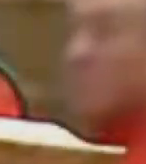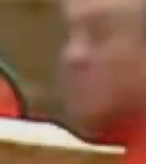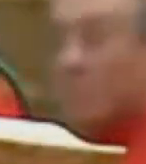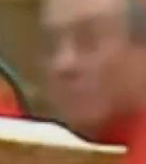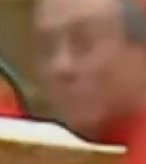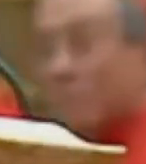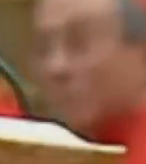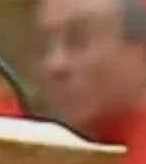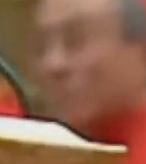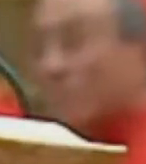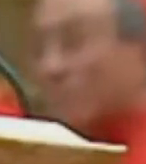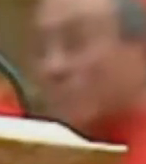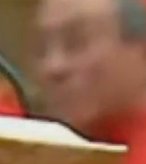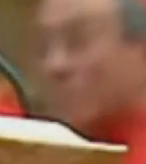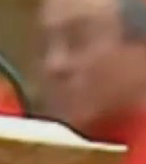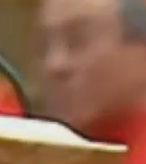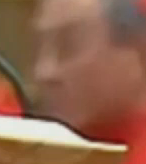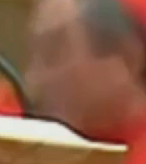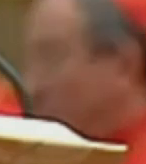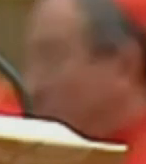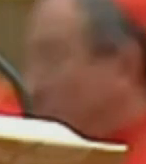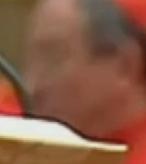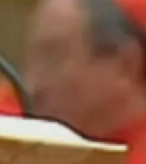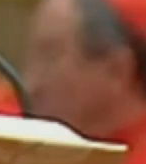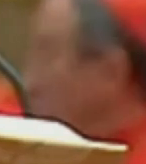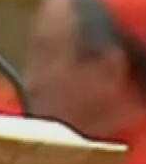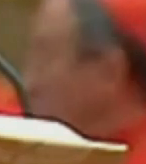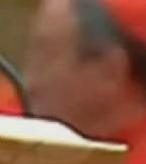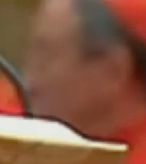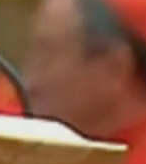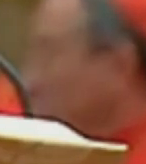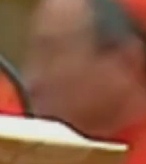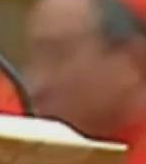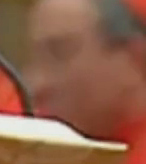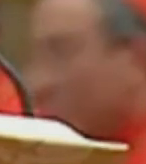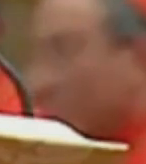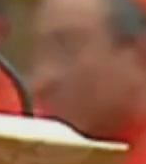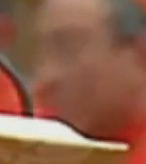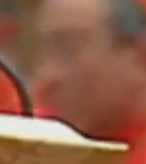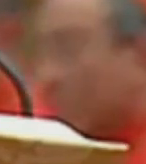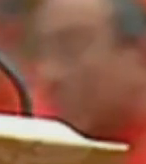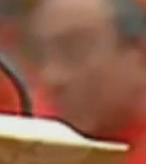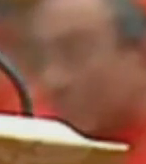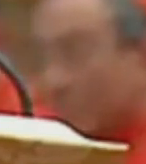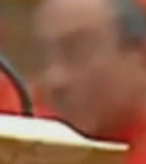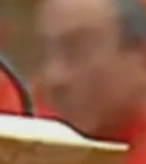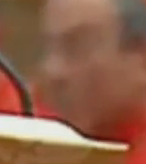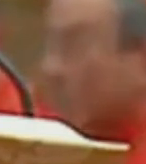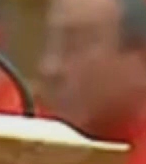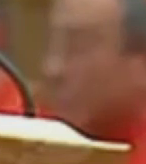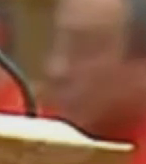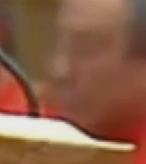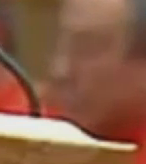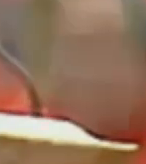อย่าละทิ้งผู้ยากไร้คำพูดที่เป็นแรงขับเคลื่อนให้กับพระคาร์ดินาลจอร์เก้แบโกลิโอแห่งกรุงบัวโนสไอเร